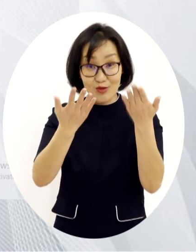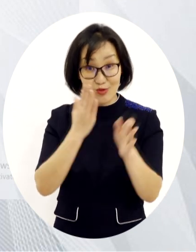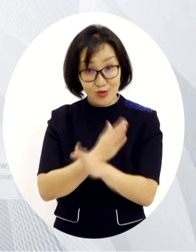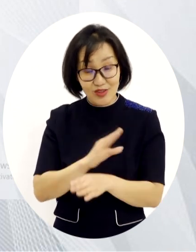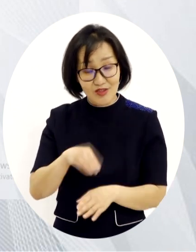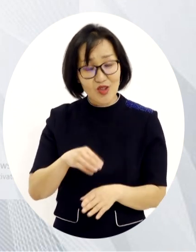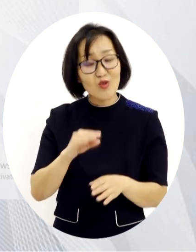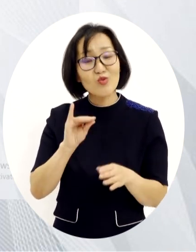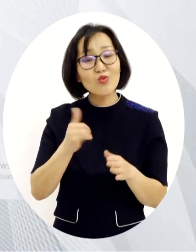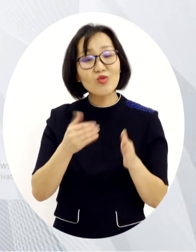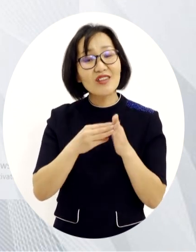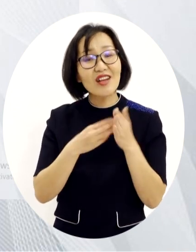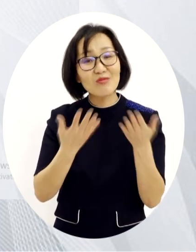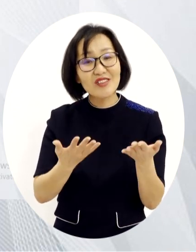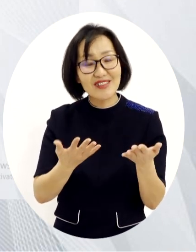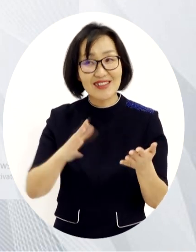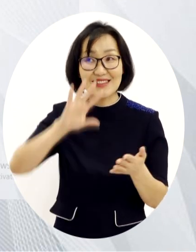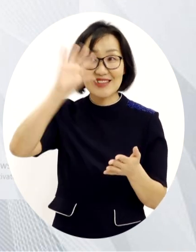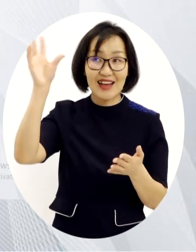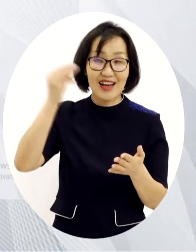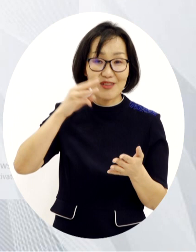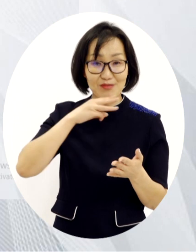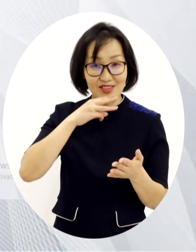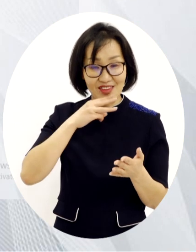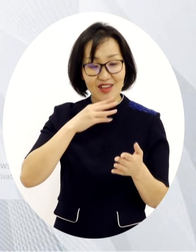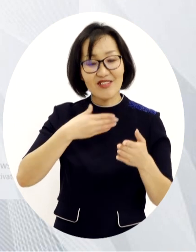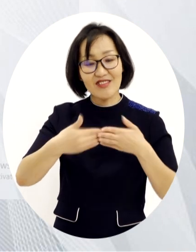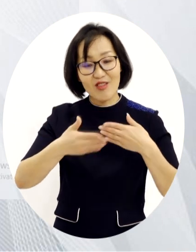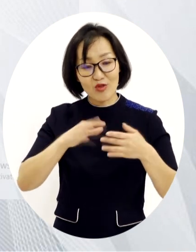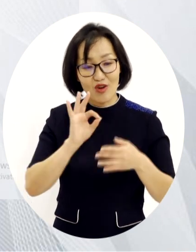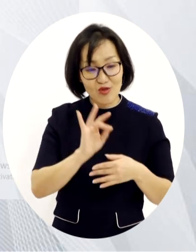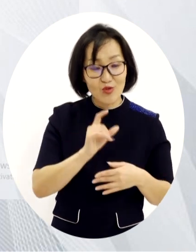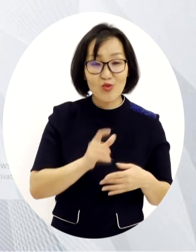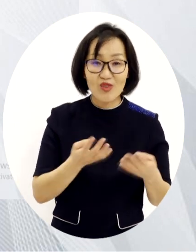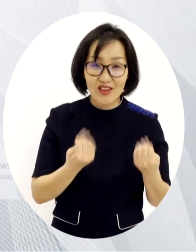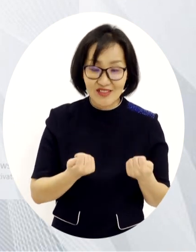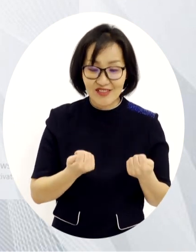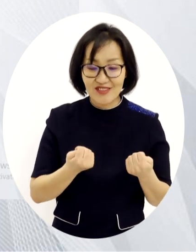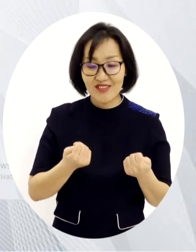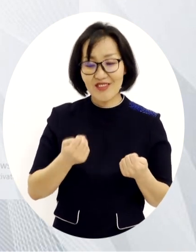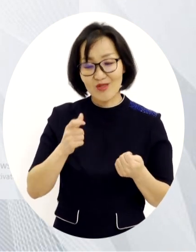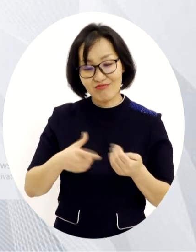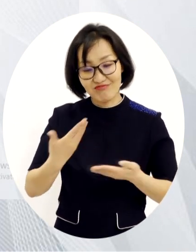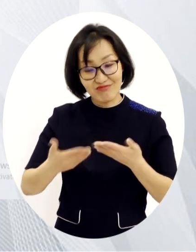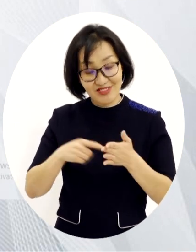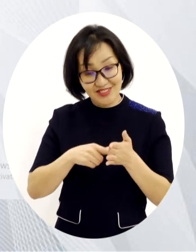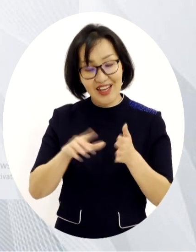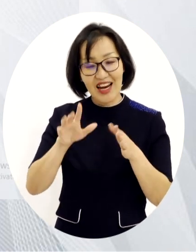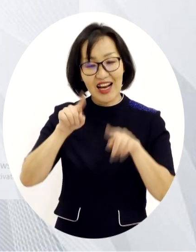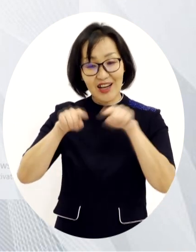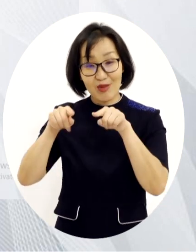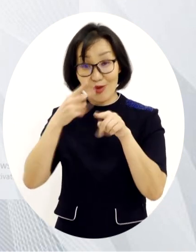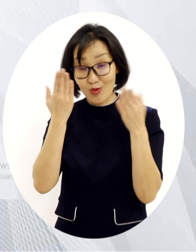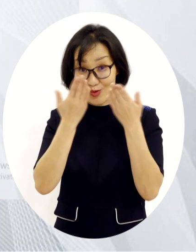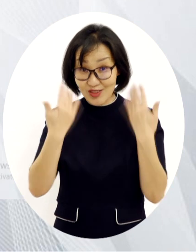тайлбарлсан. Жишээ нь юунд дээр тайлбарлаа? Цаг агаарын мэдээ, дэлгүүрт үйлчлүүлэгчдийн өгөгдлөөр графикийг